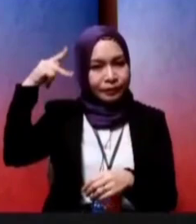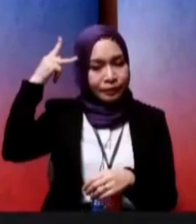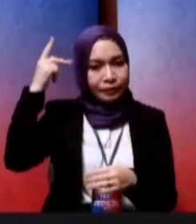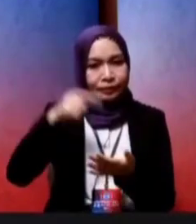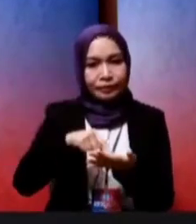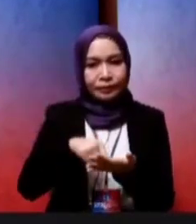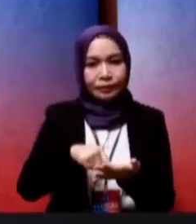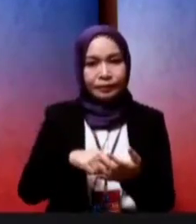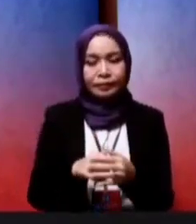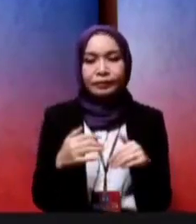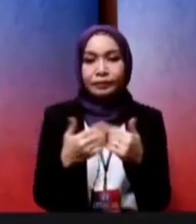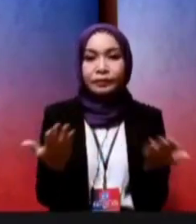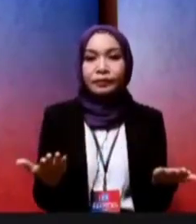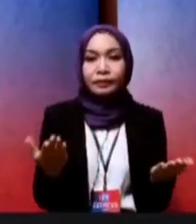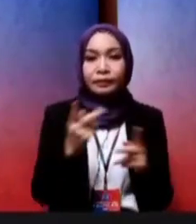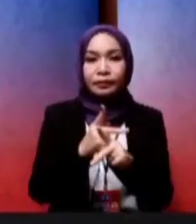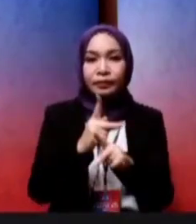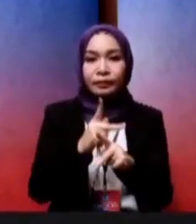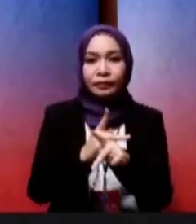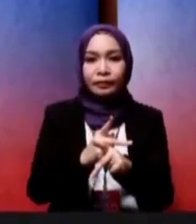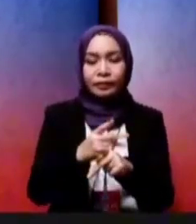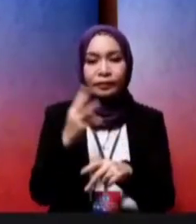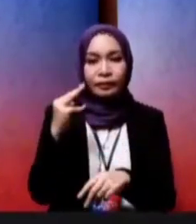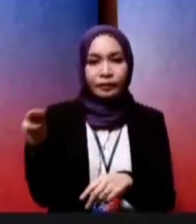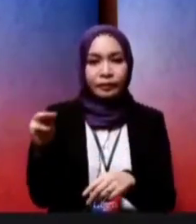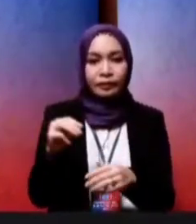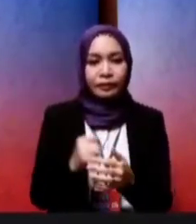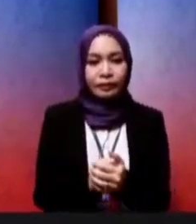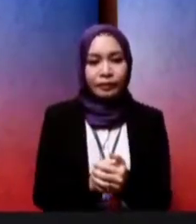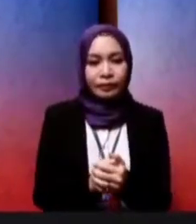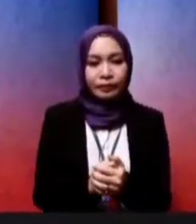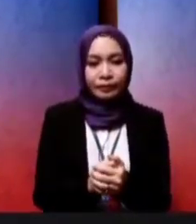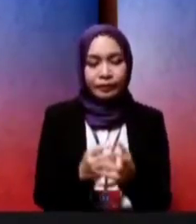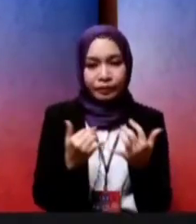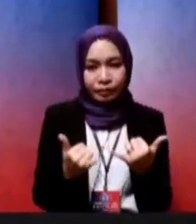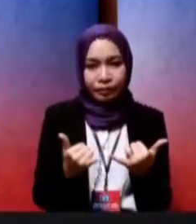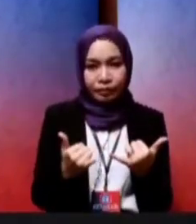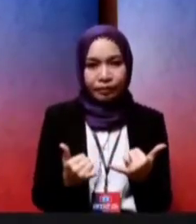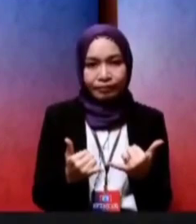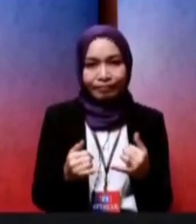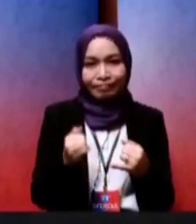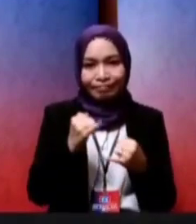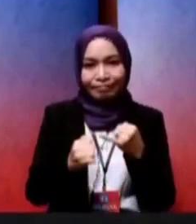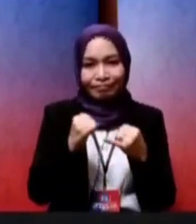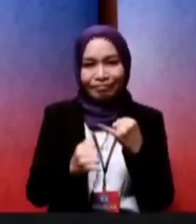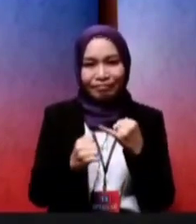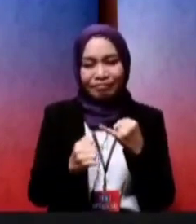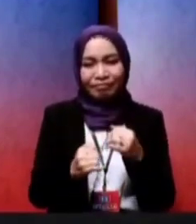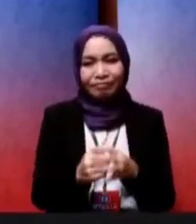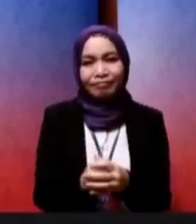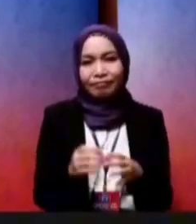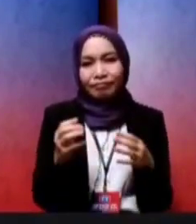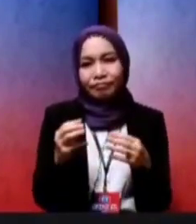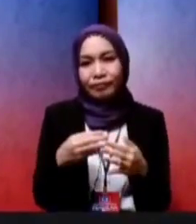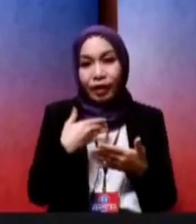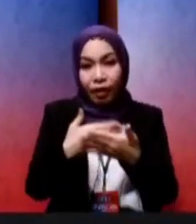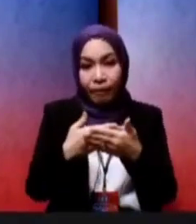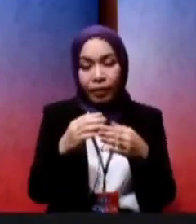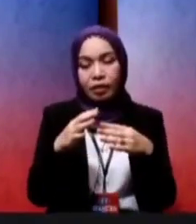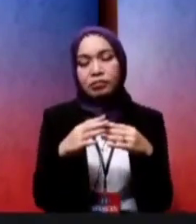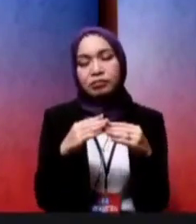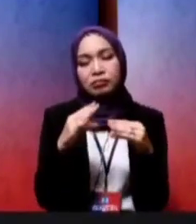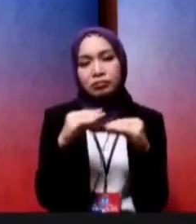Kian meruncing bawah kwsp 6.3 juta ahli bawah bawah